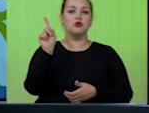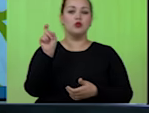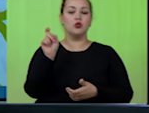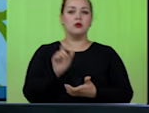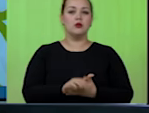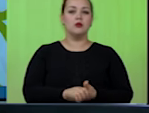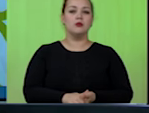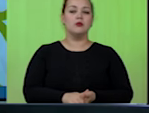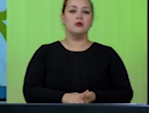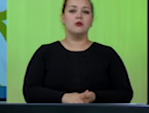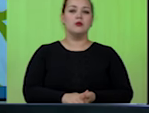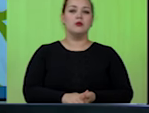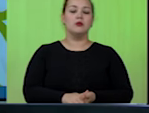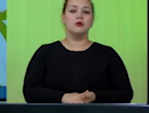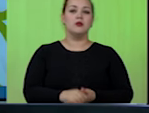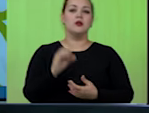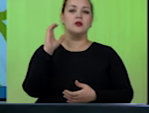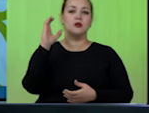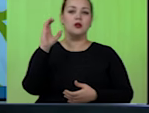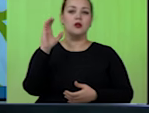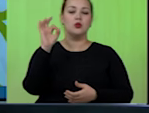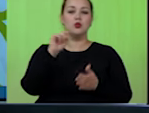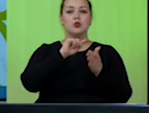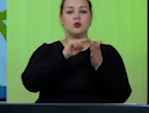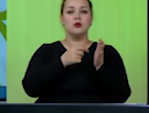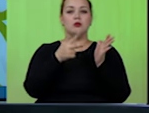0,08. И С.